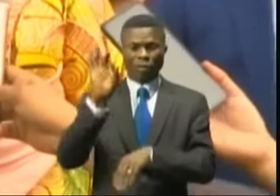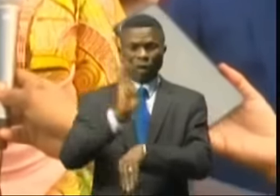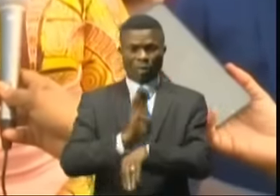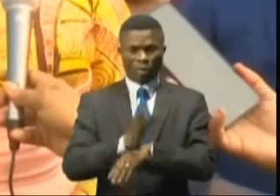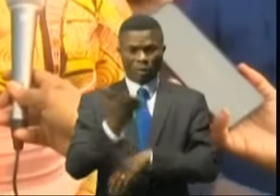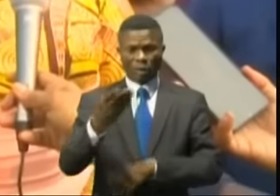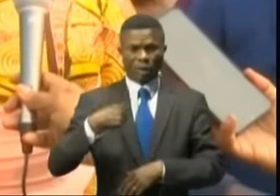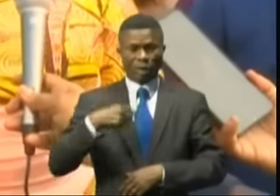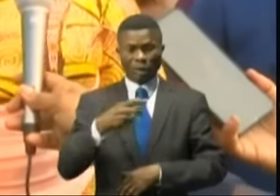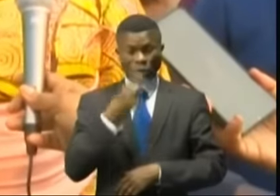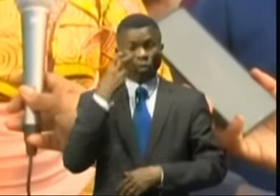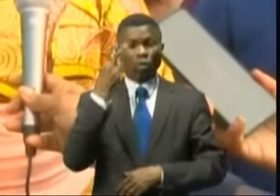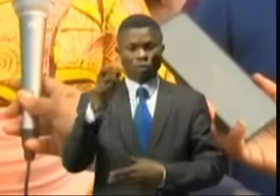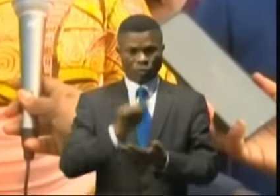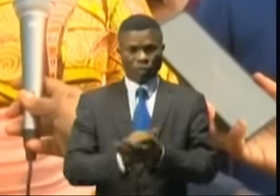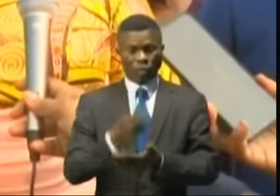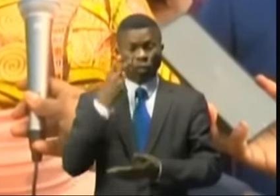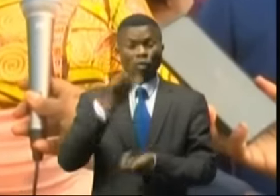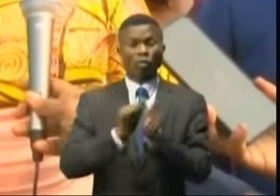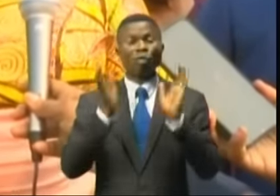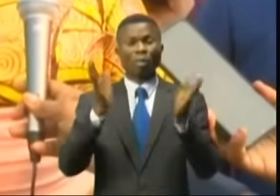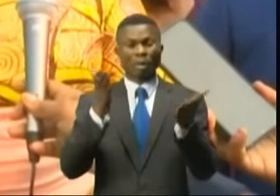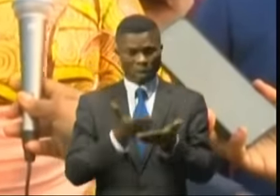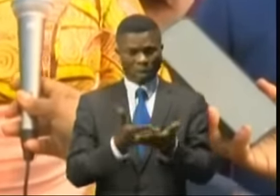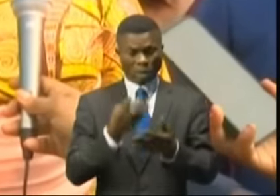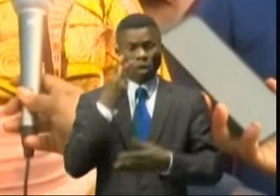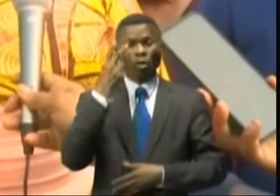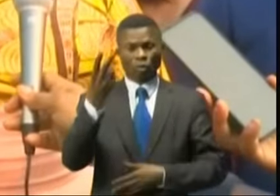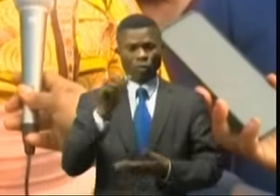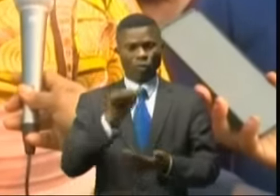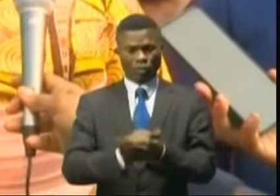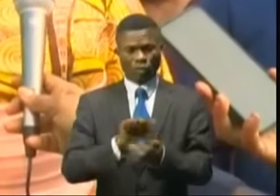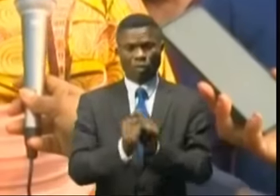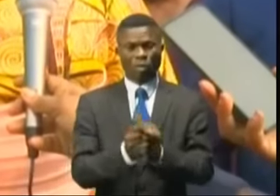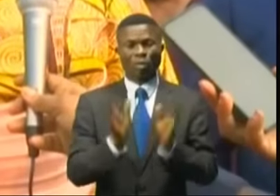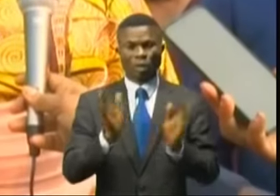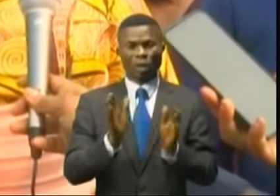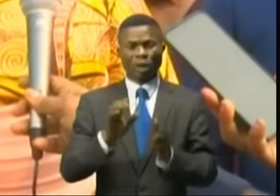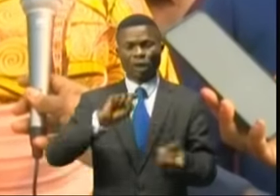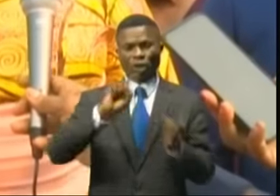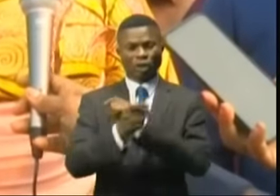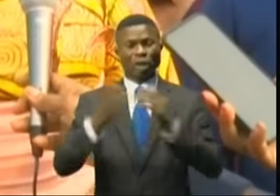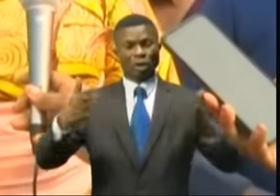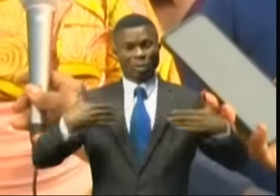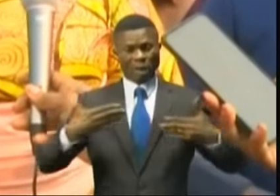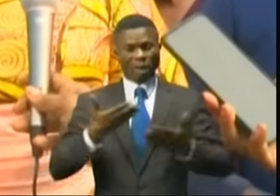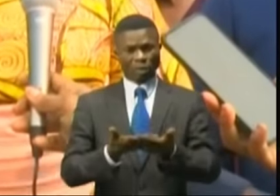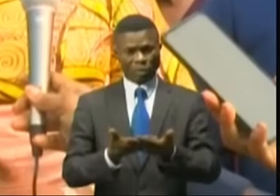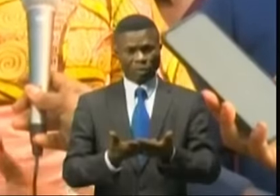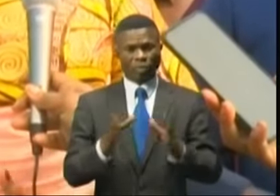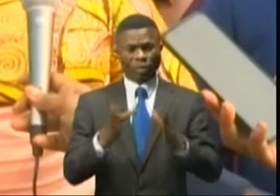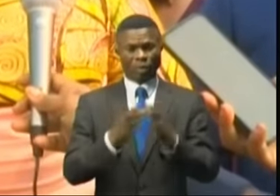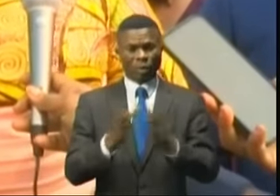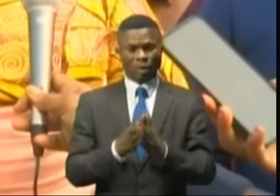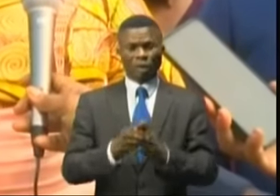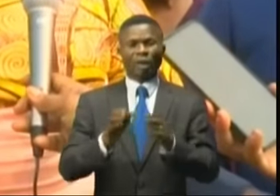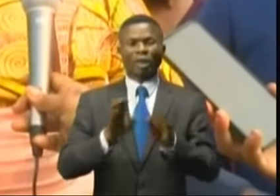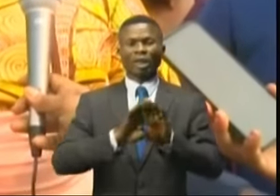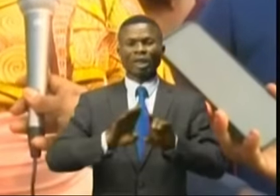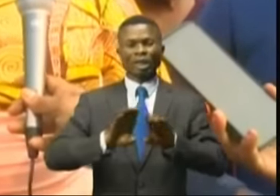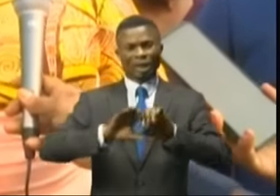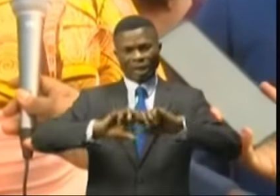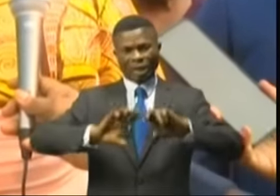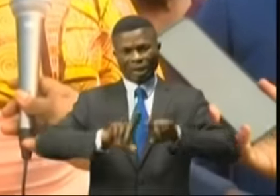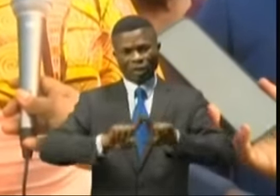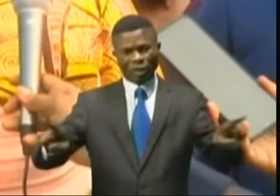Nous vivons déjà, nous vivons ces dangers, nous vivons ces effets liés au changement climatique avec le décalage des saisons,